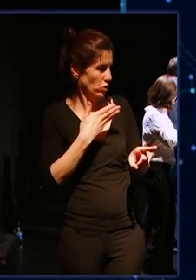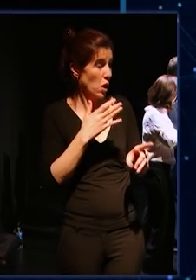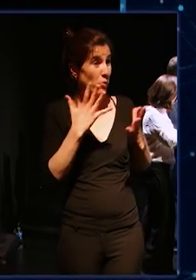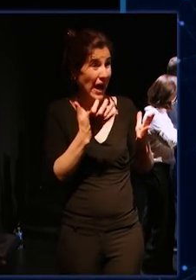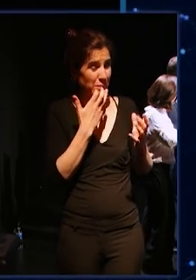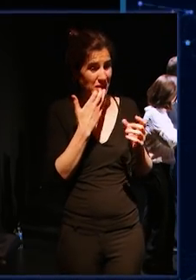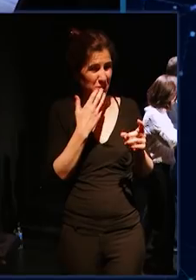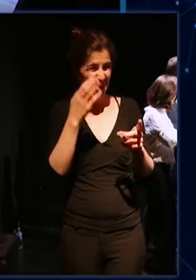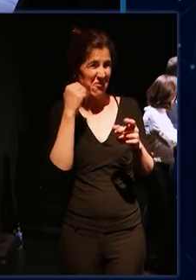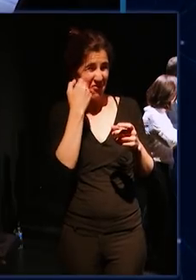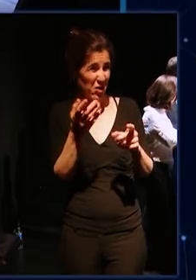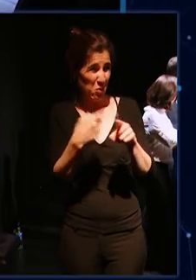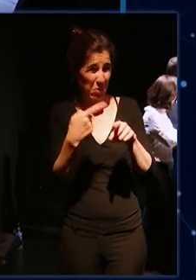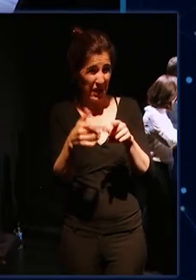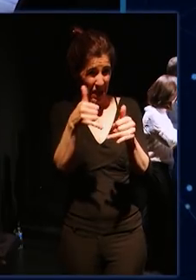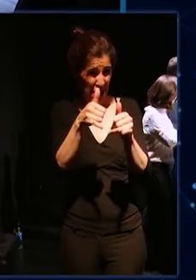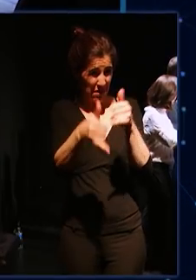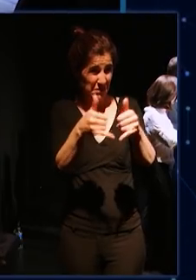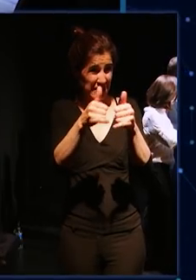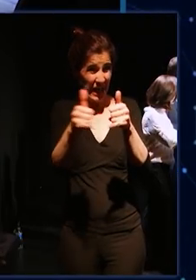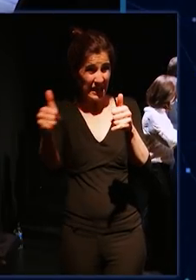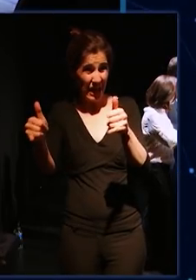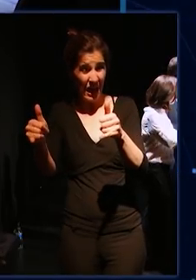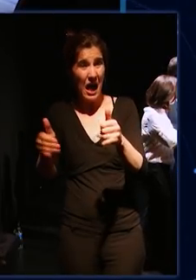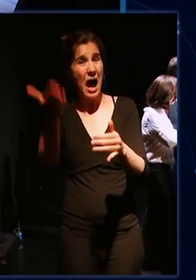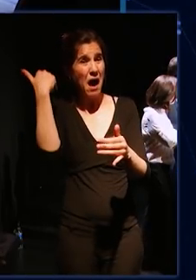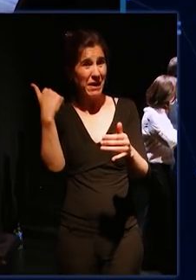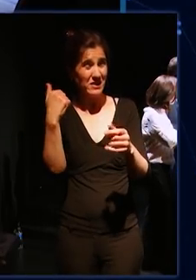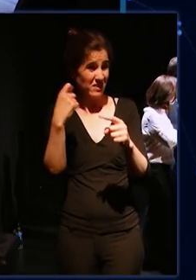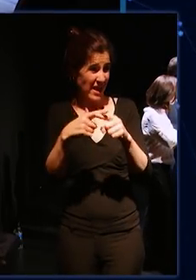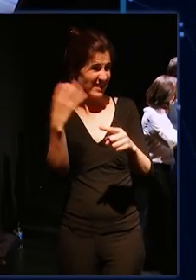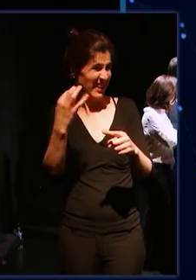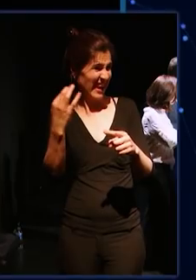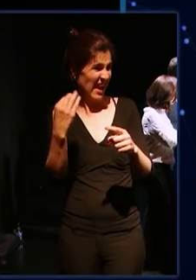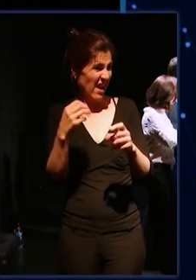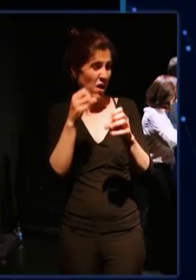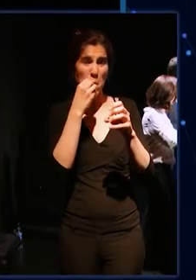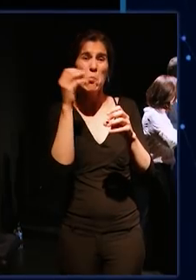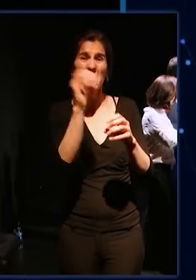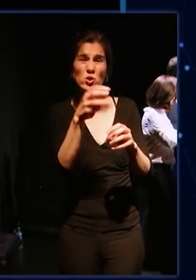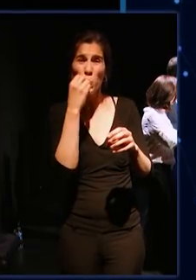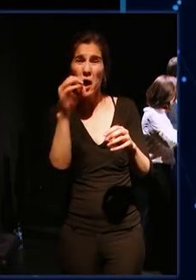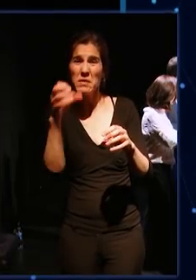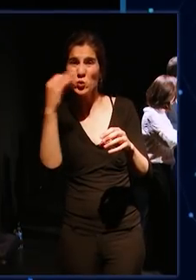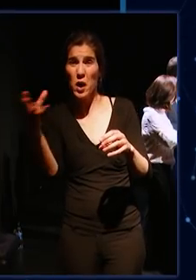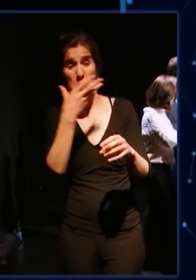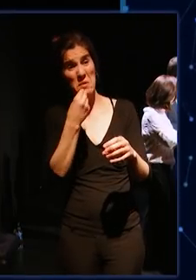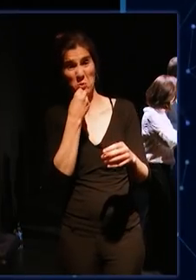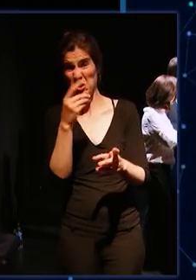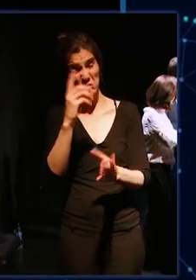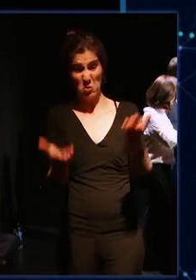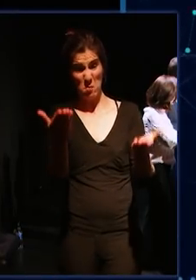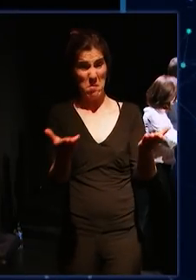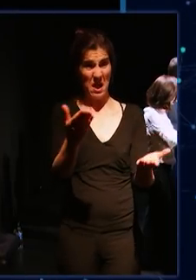puguis enlletgir l'espai, allà hi havia contenidors de brossa. No és que siguin gaire més macos que la bicicleta. I si no, segurament hi